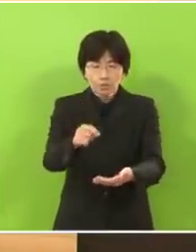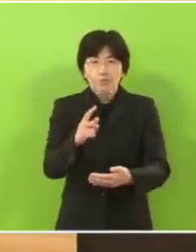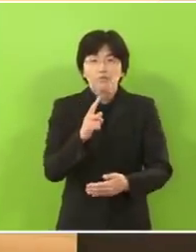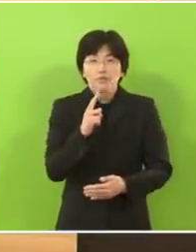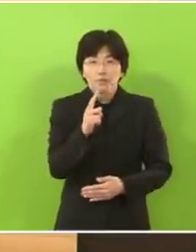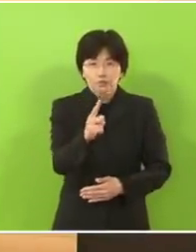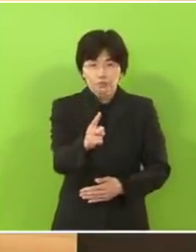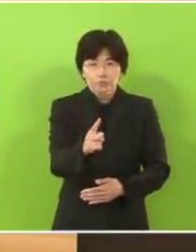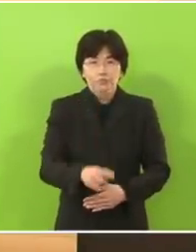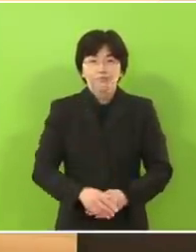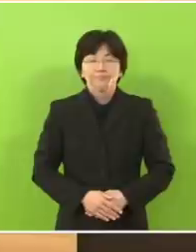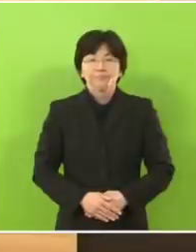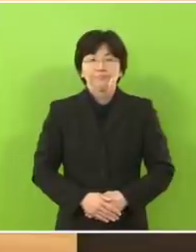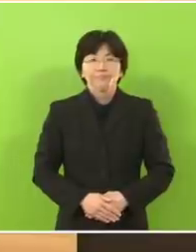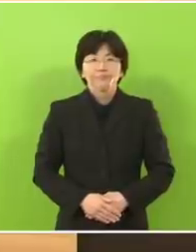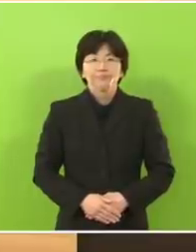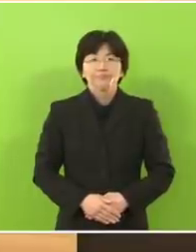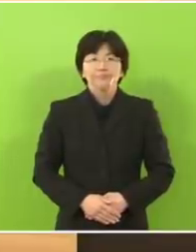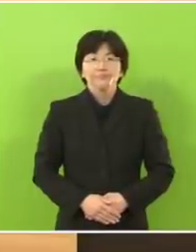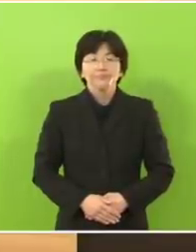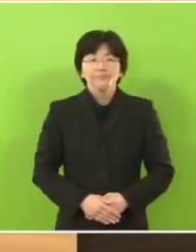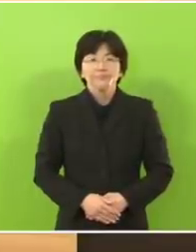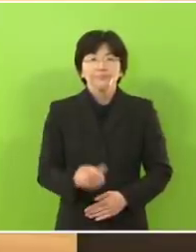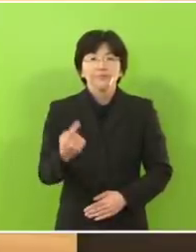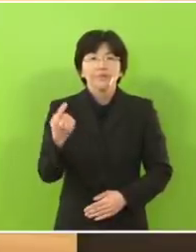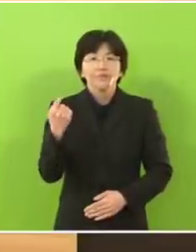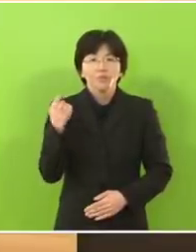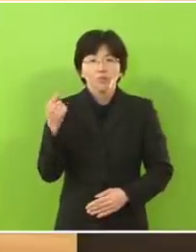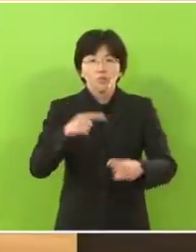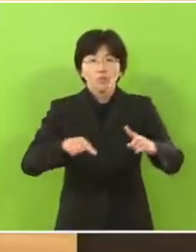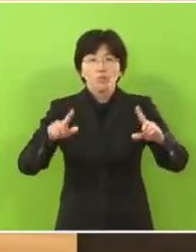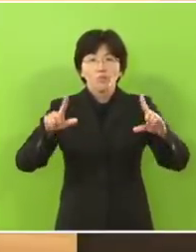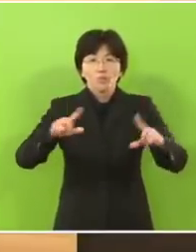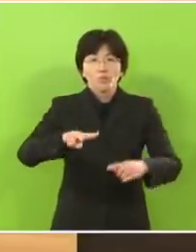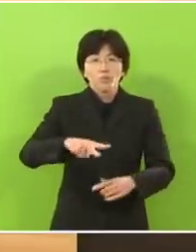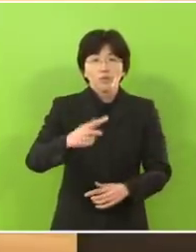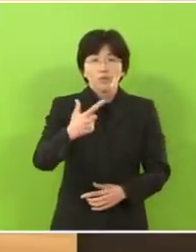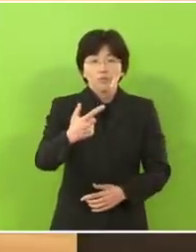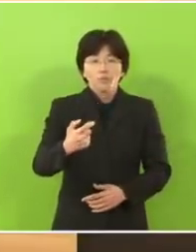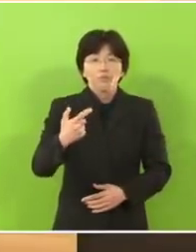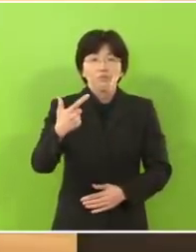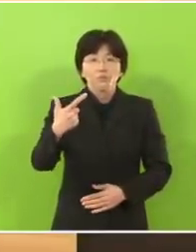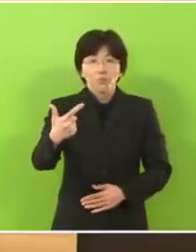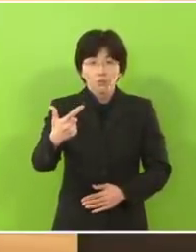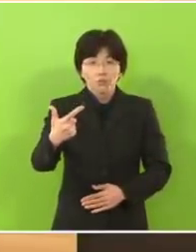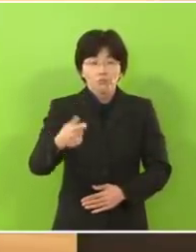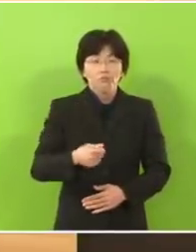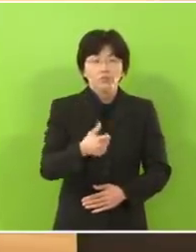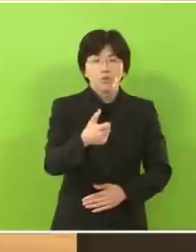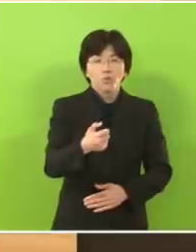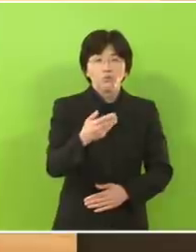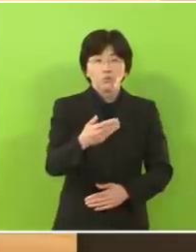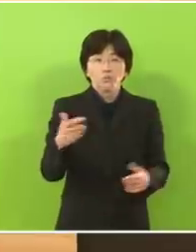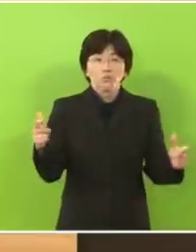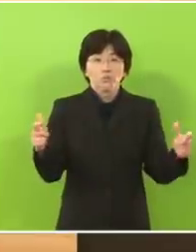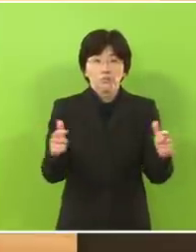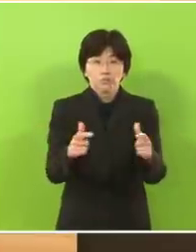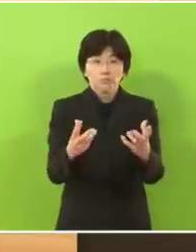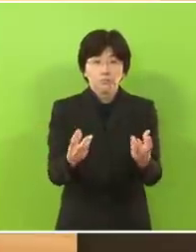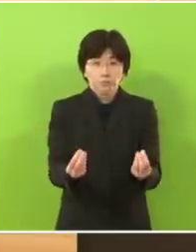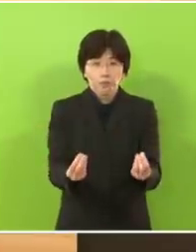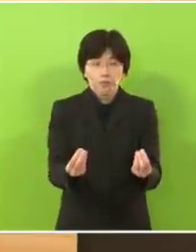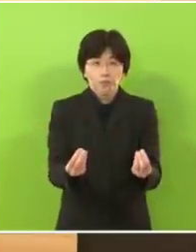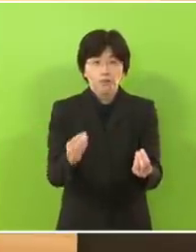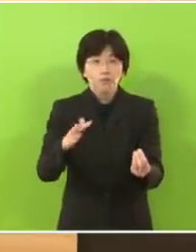申し上げさせていただきます者藤津好評の266名から59名減少しましたが